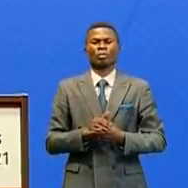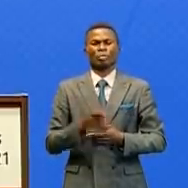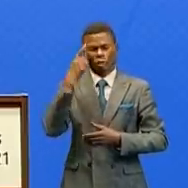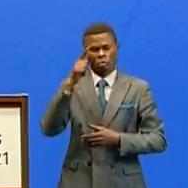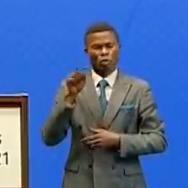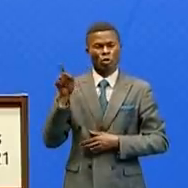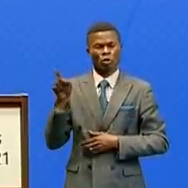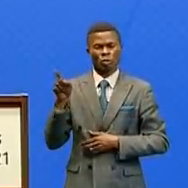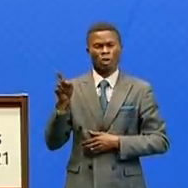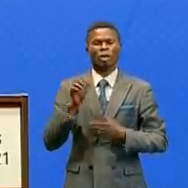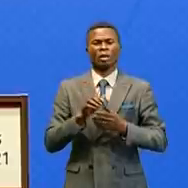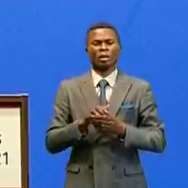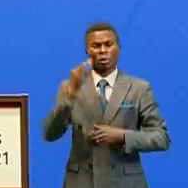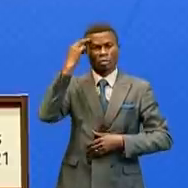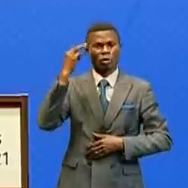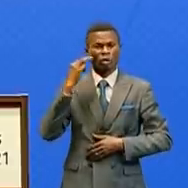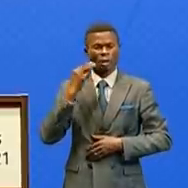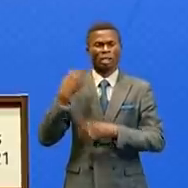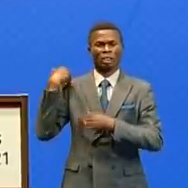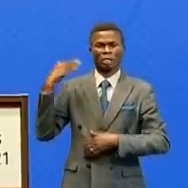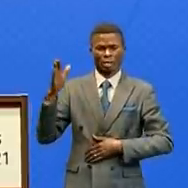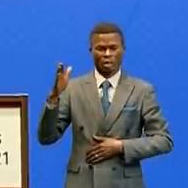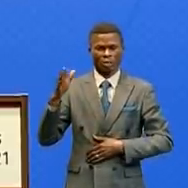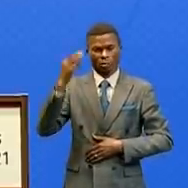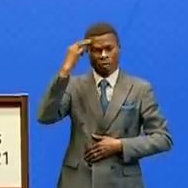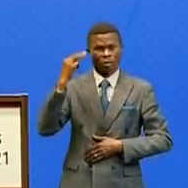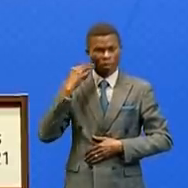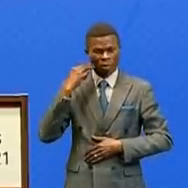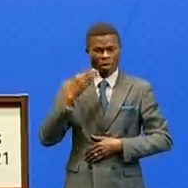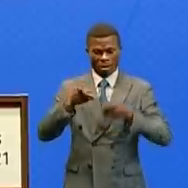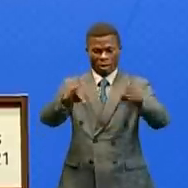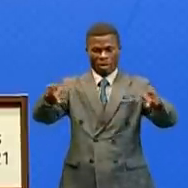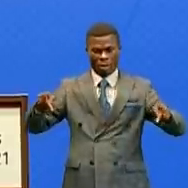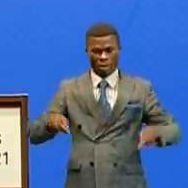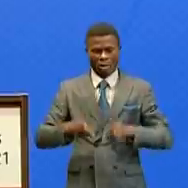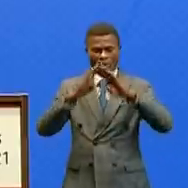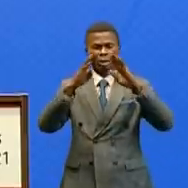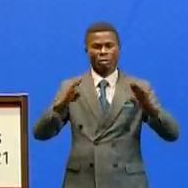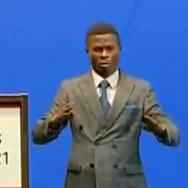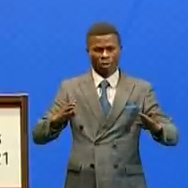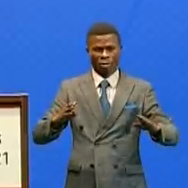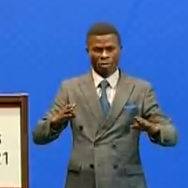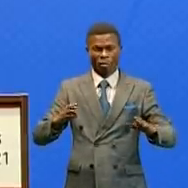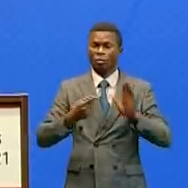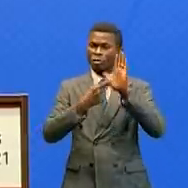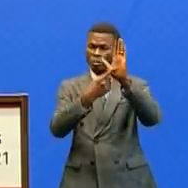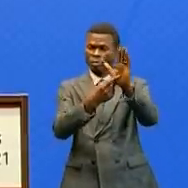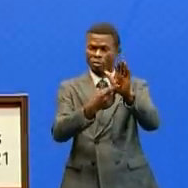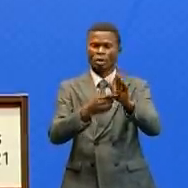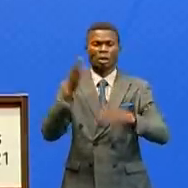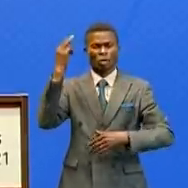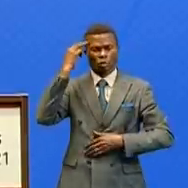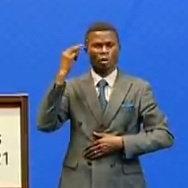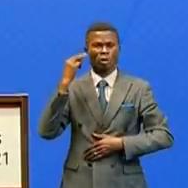Pour sa part, le ministre d'État, ministre de l'Urbanisme et Habitat, a présenté au